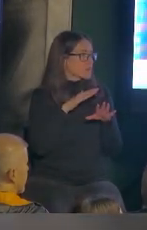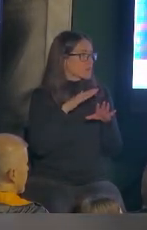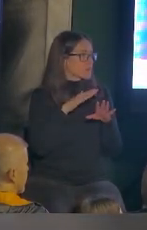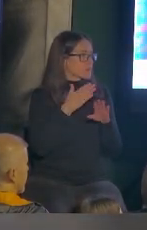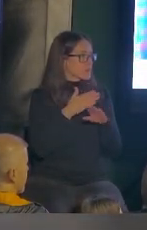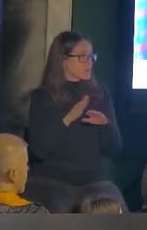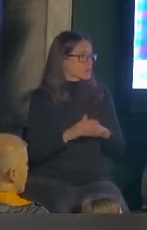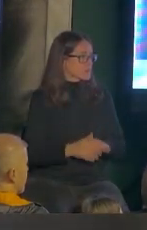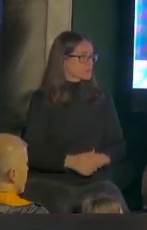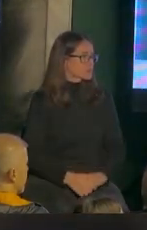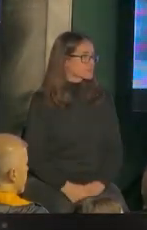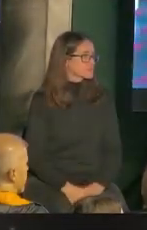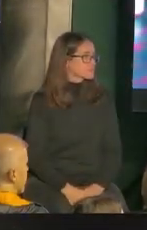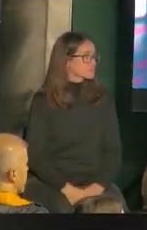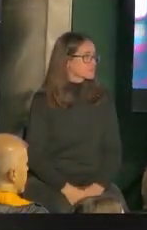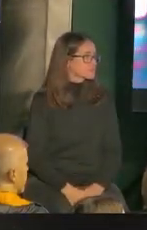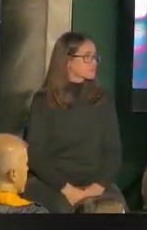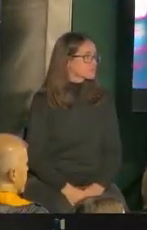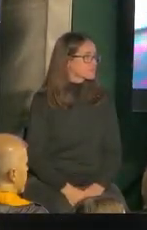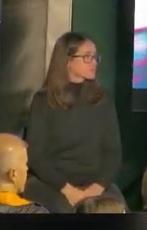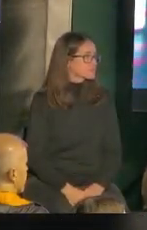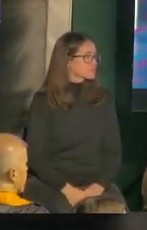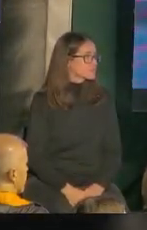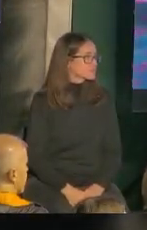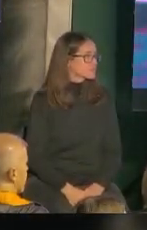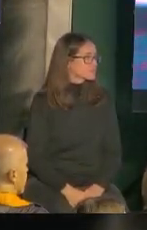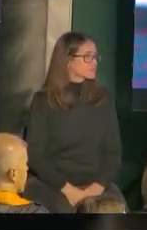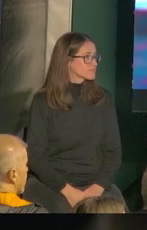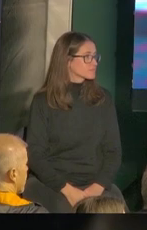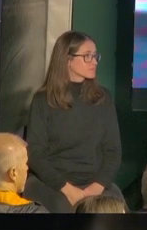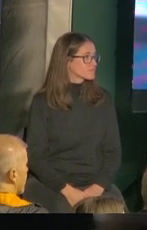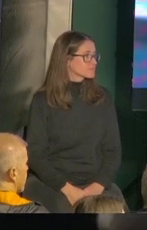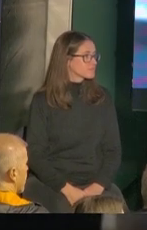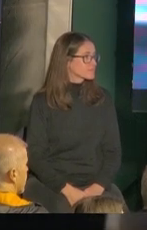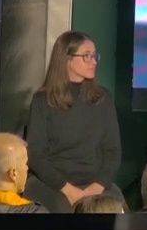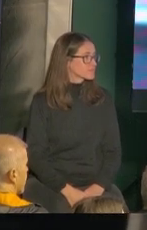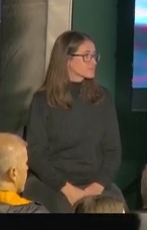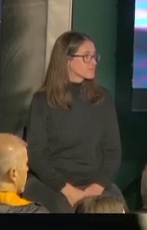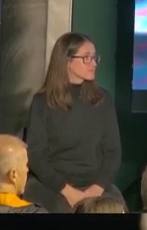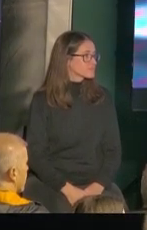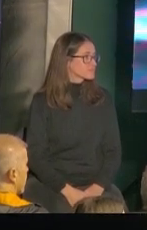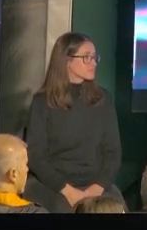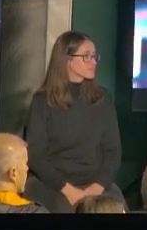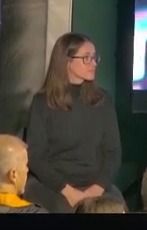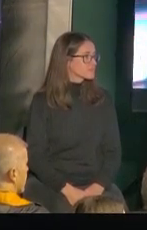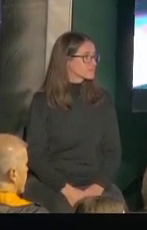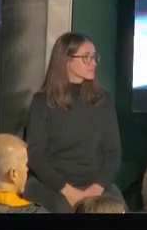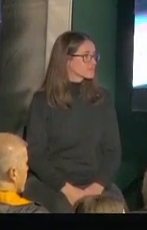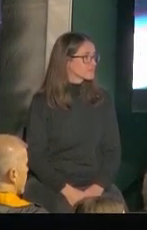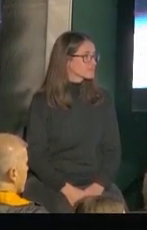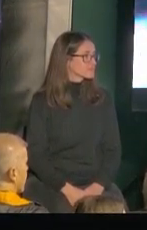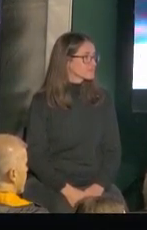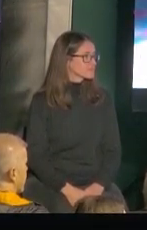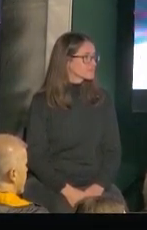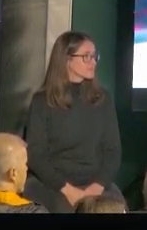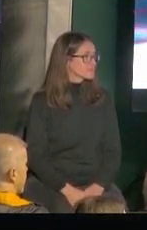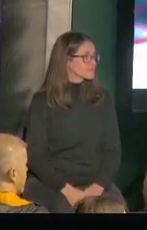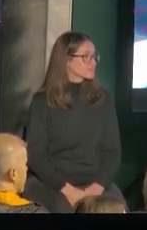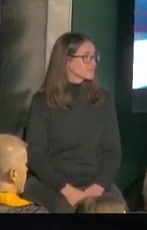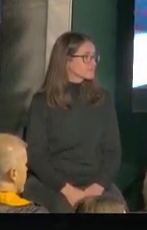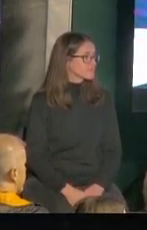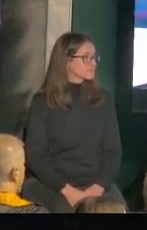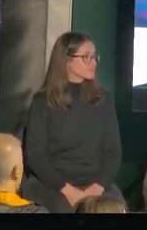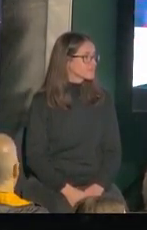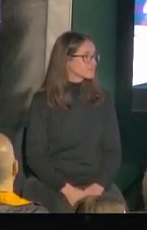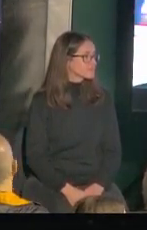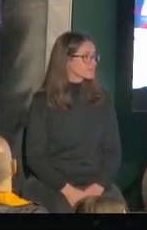sisplau. Bueno, perquè el puguin veure. Igualment deixo aquí alguns, si no... Sí, si vols, sí.